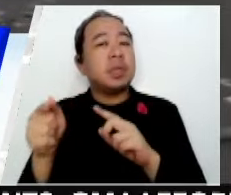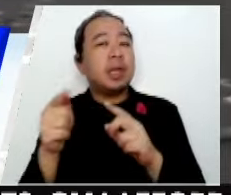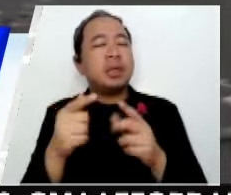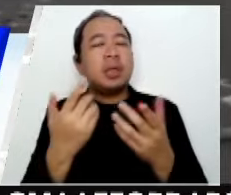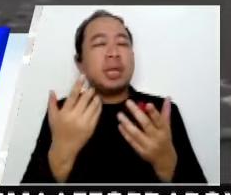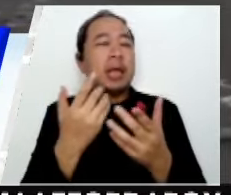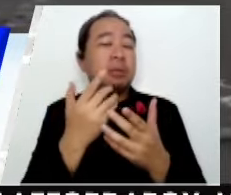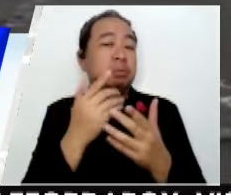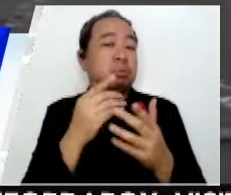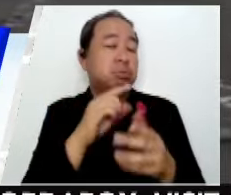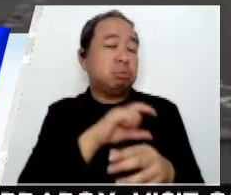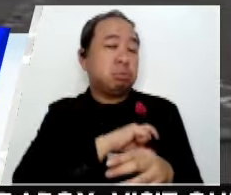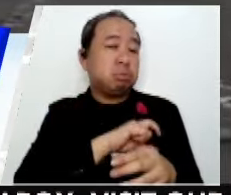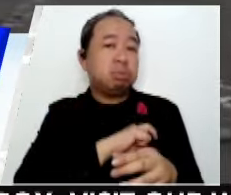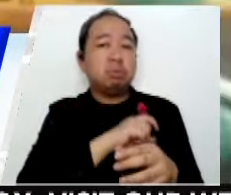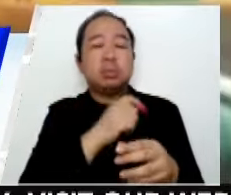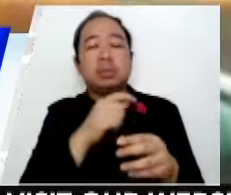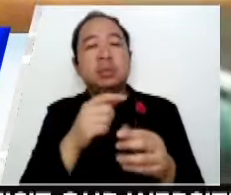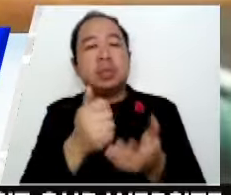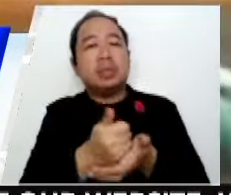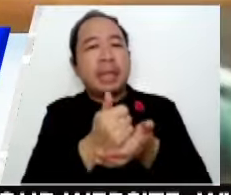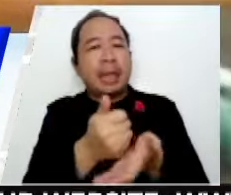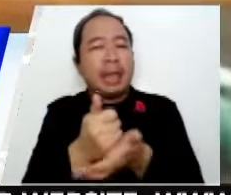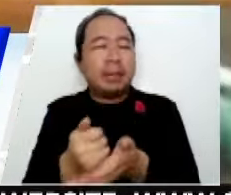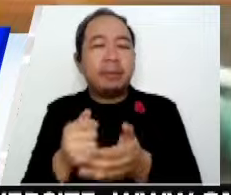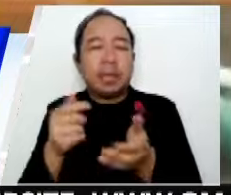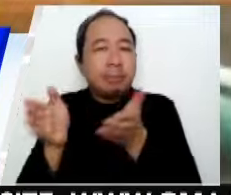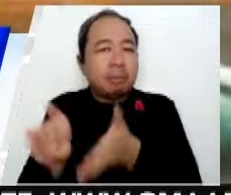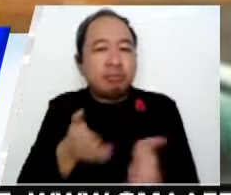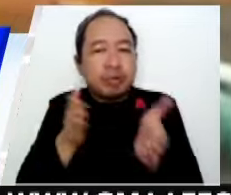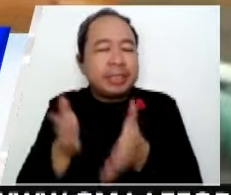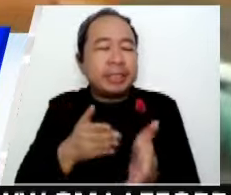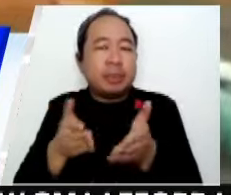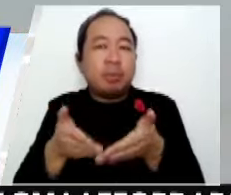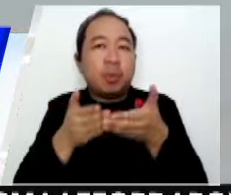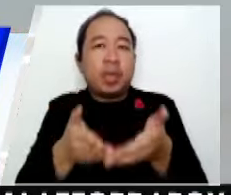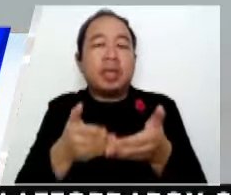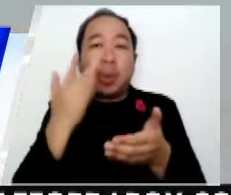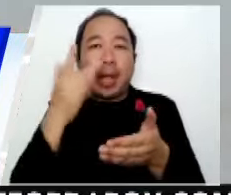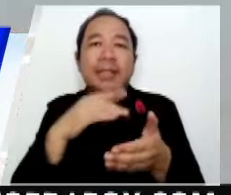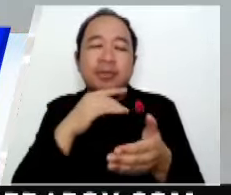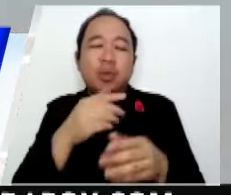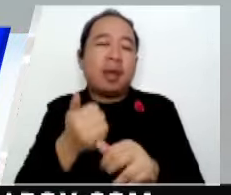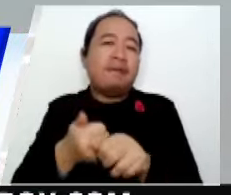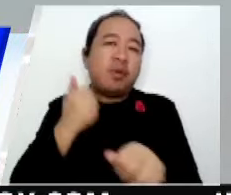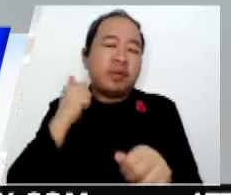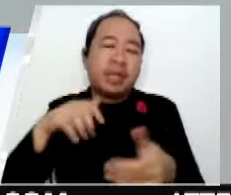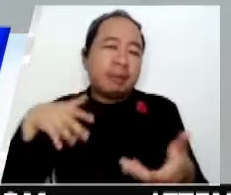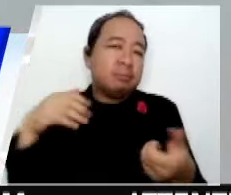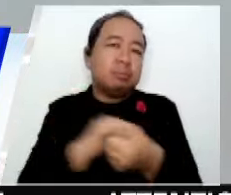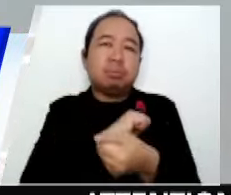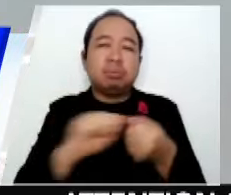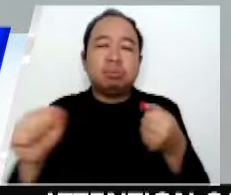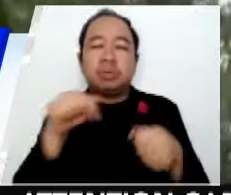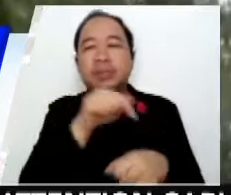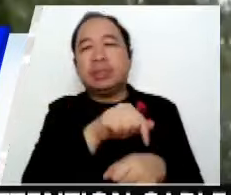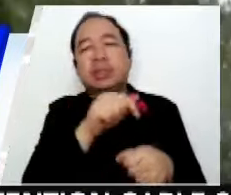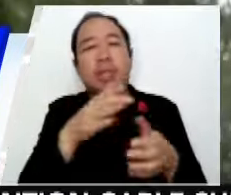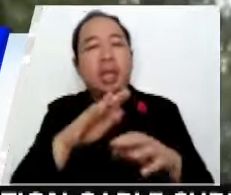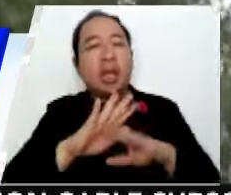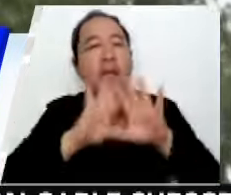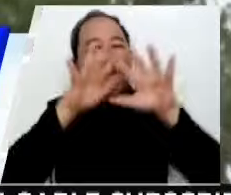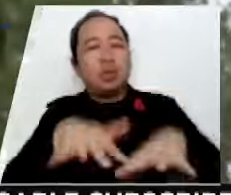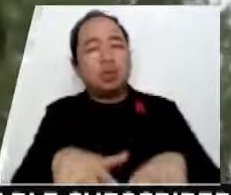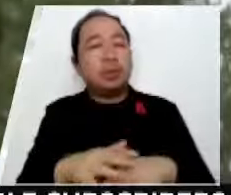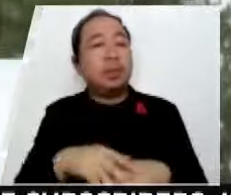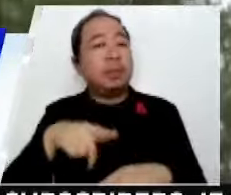maayos na lugar ang mga bangka para hindi matangay ng malakas na hampas ng alon. Ayon sa PDRRMO, tanging ang Ditor Bridge sa